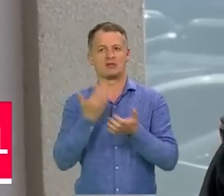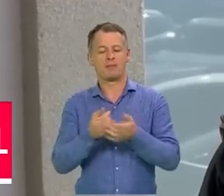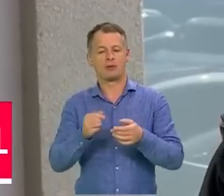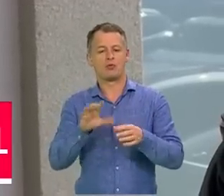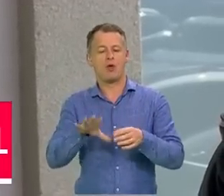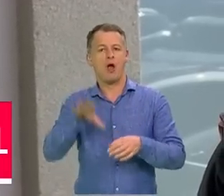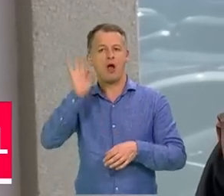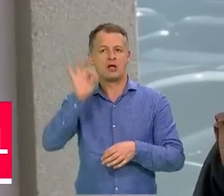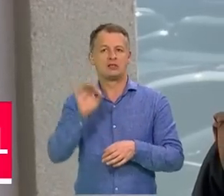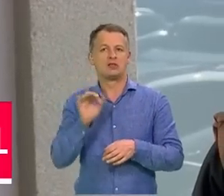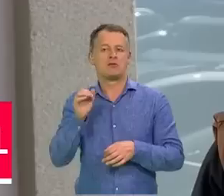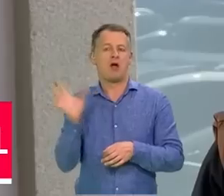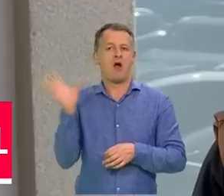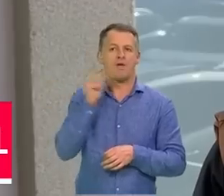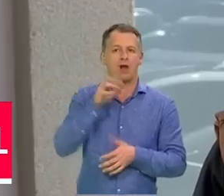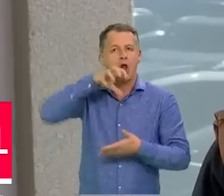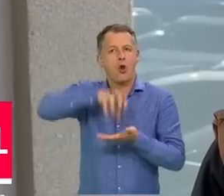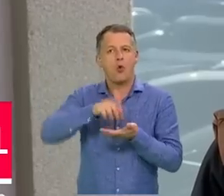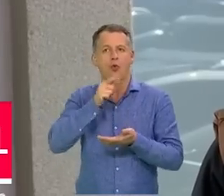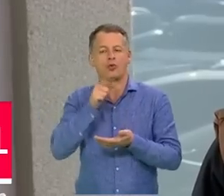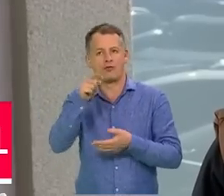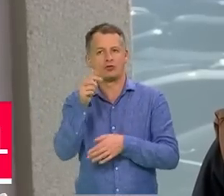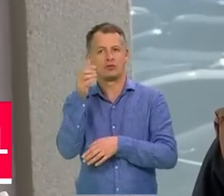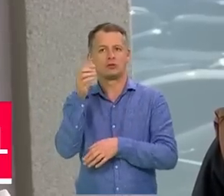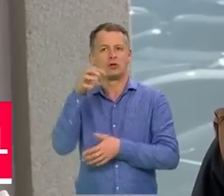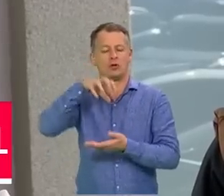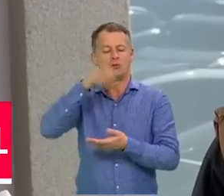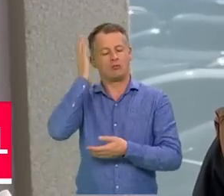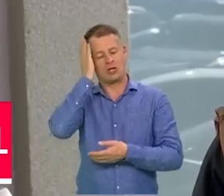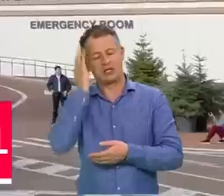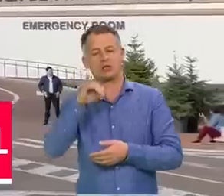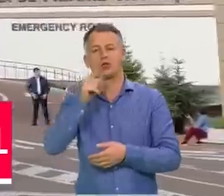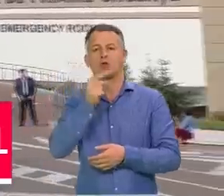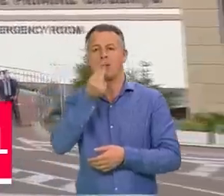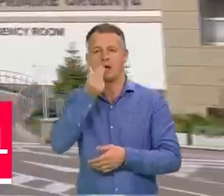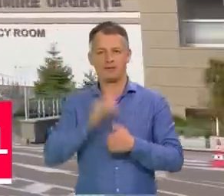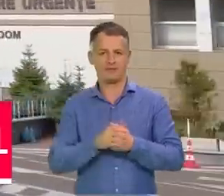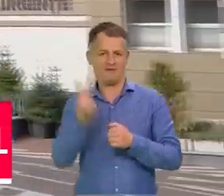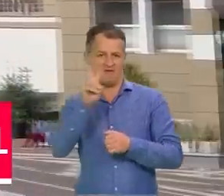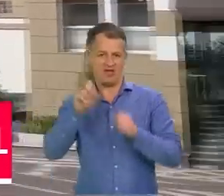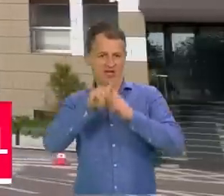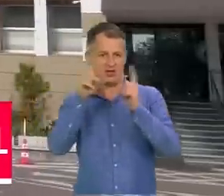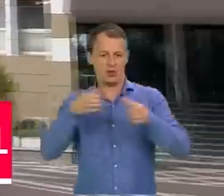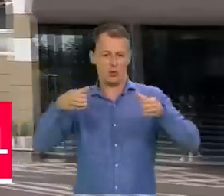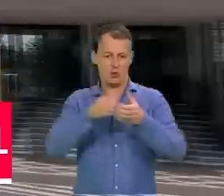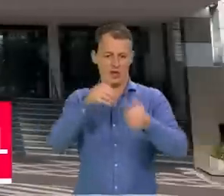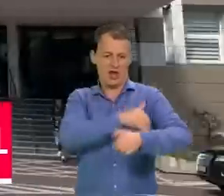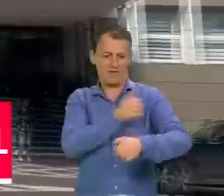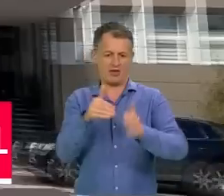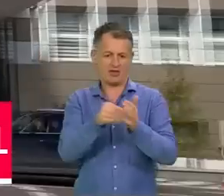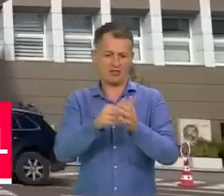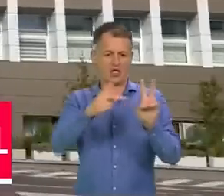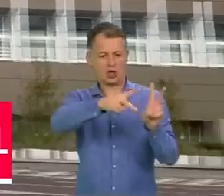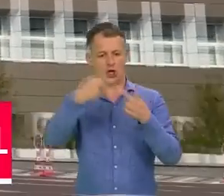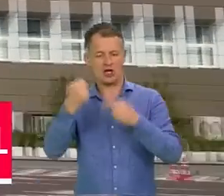la locul în care au fost cazați și unde au servit masă. Vineri dimineață, grupul de elevi ar trebui să